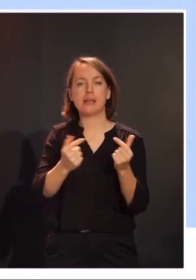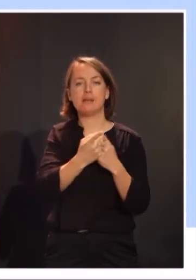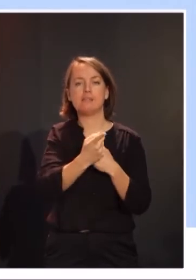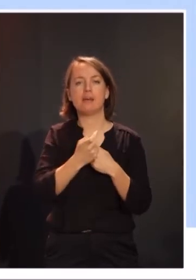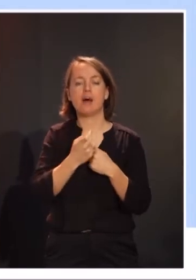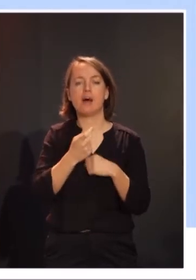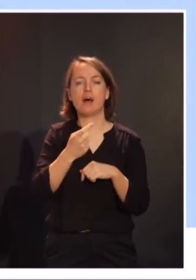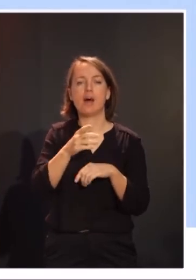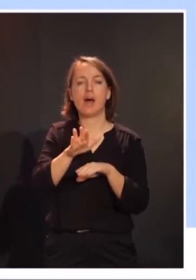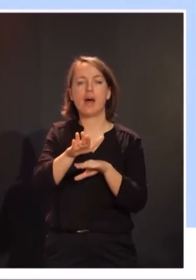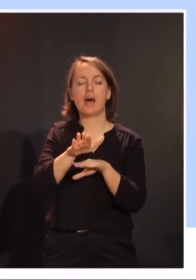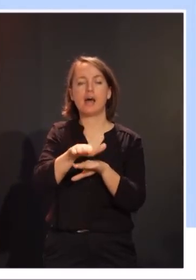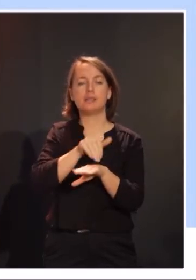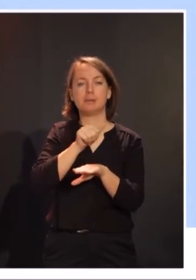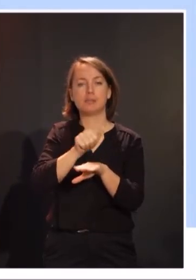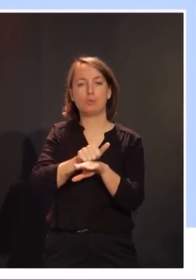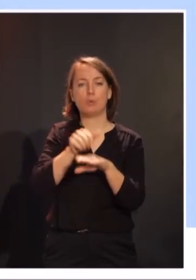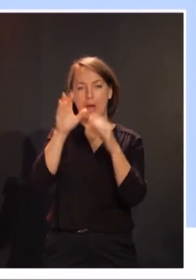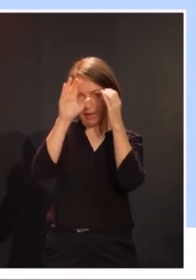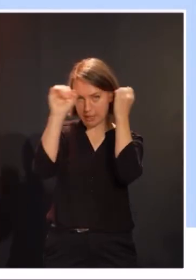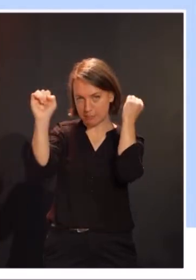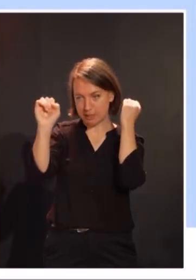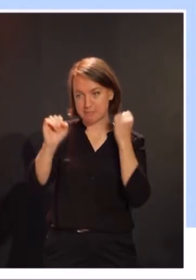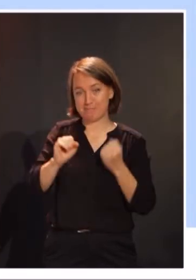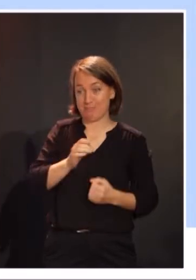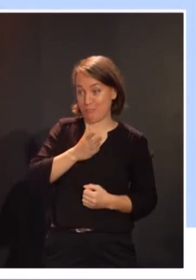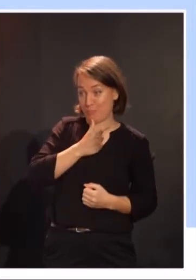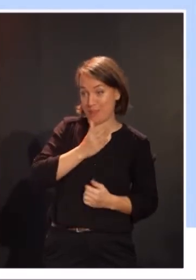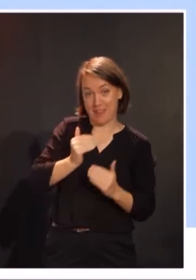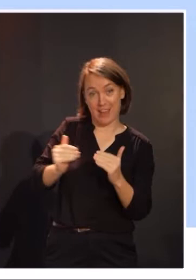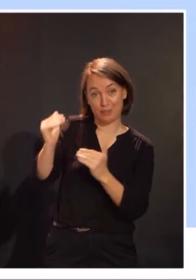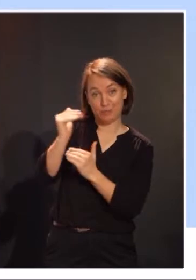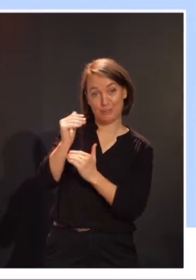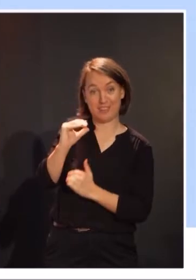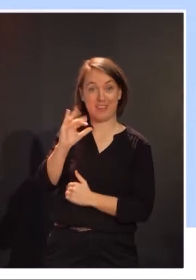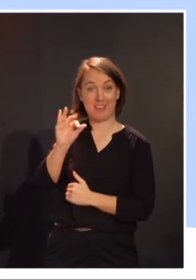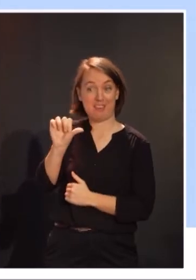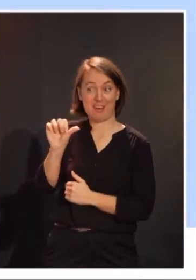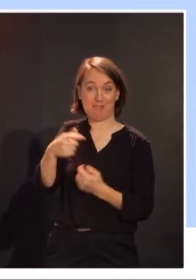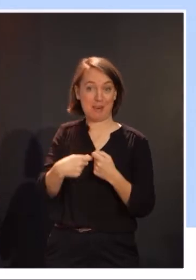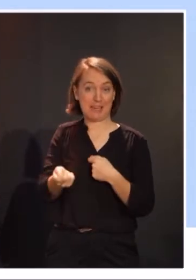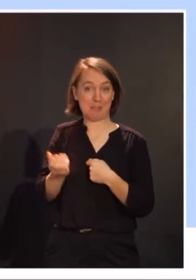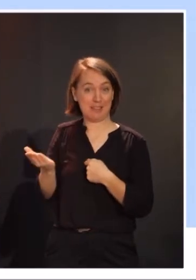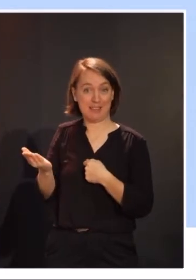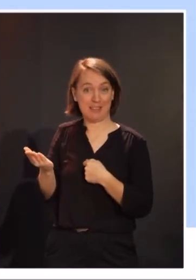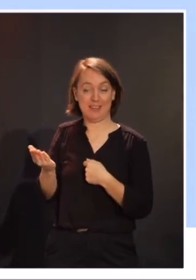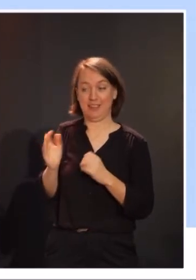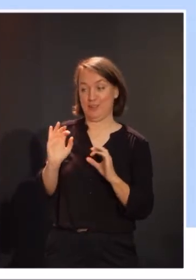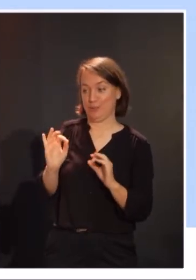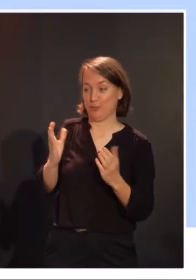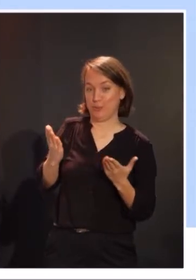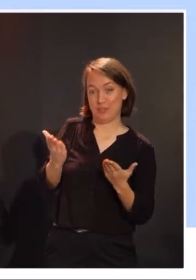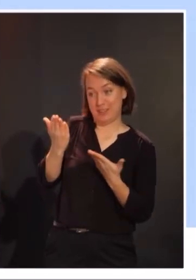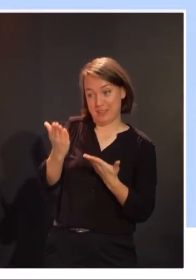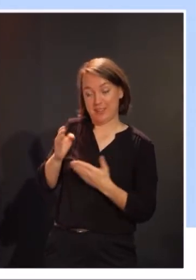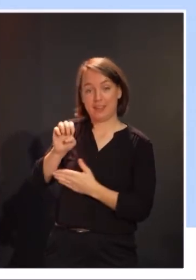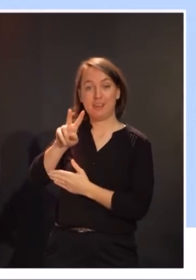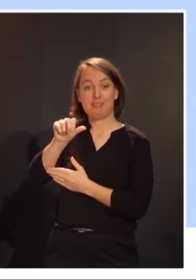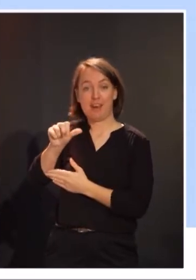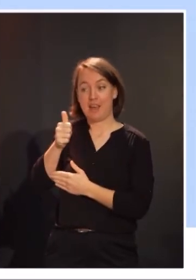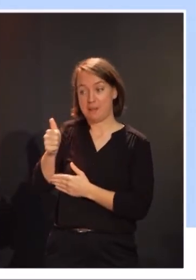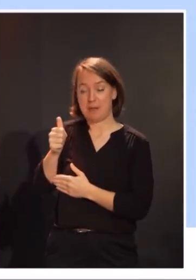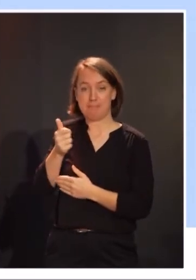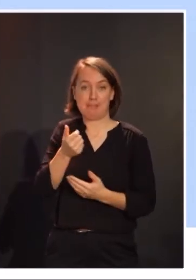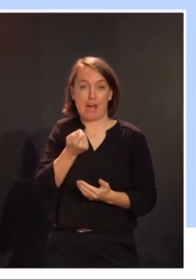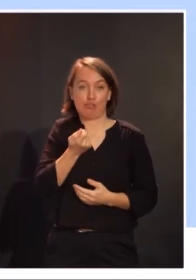académique. Donc d'autres questions se posent. Ce qu'il faut savoir, c'est que donc Eva, elle a pas beaucoup de ressources personnelles,